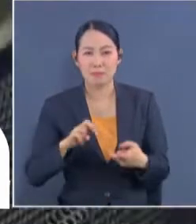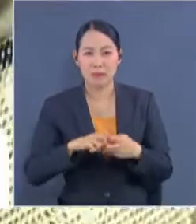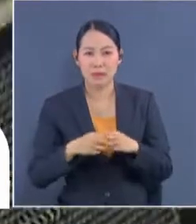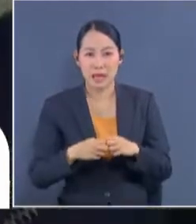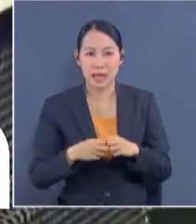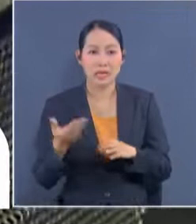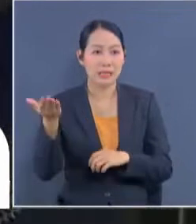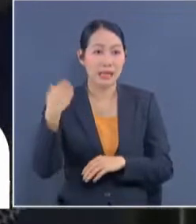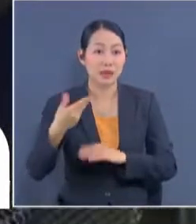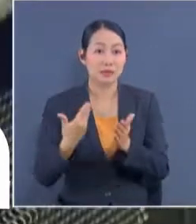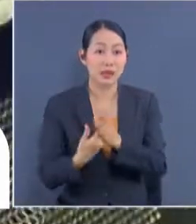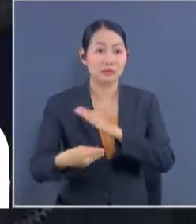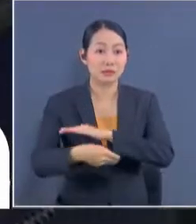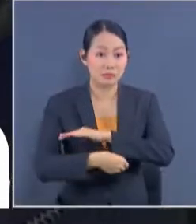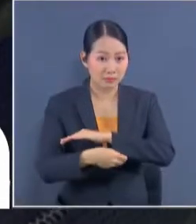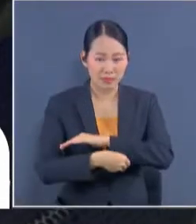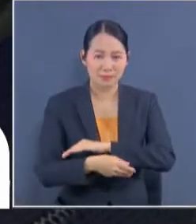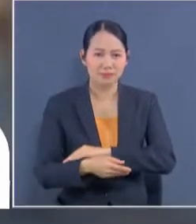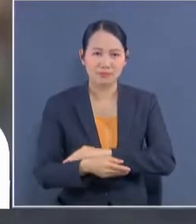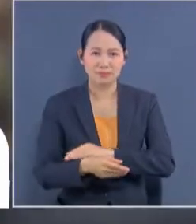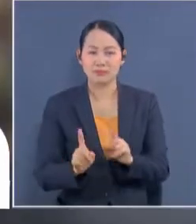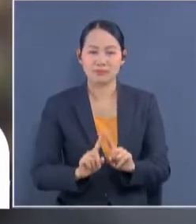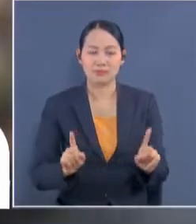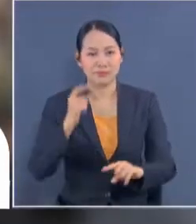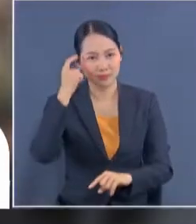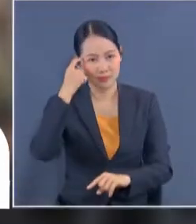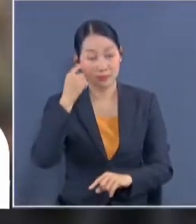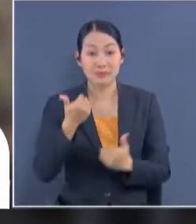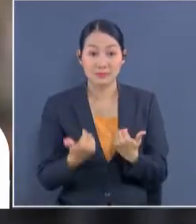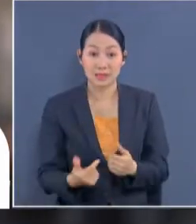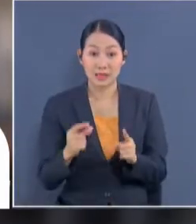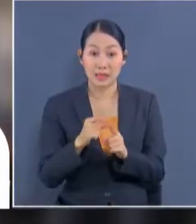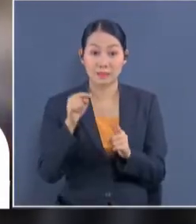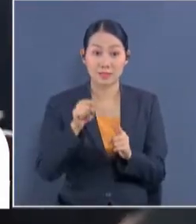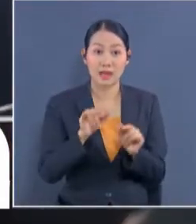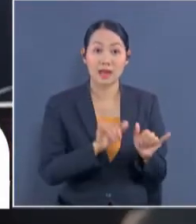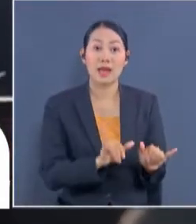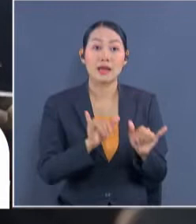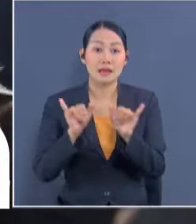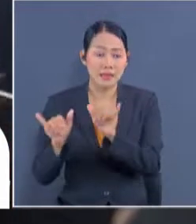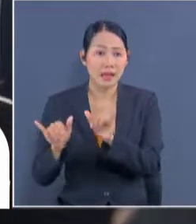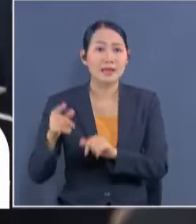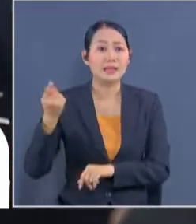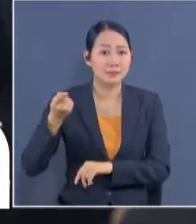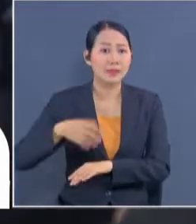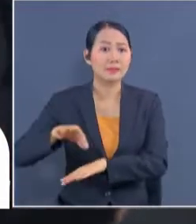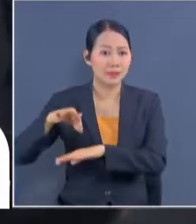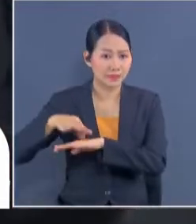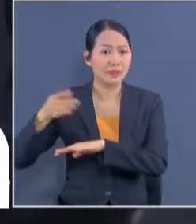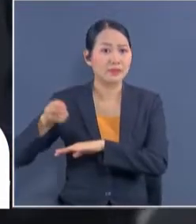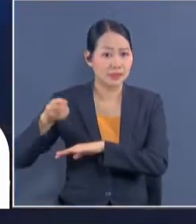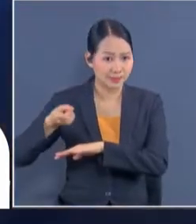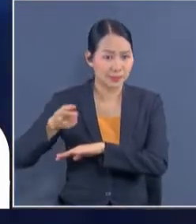ที่มีคำสั่งย้ายนั้นก็เป็นการกลับไปปฏิบัติหน้าที่ในตำแหน่งเดิมที่กองบังคับการตำรวจนครบาล6อยู่แล้ว